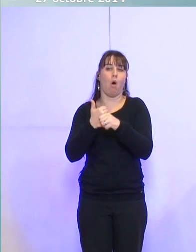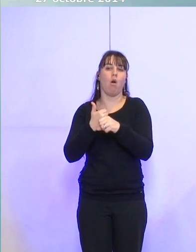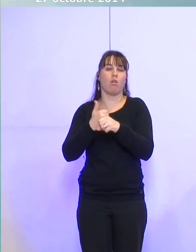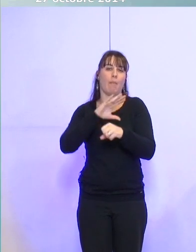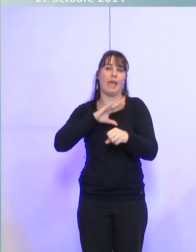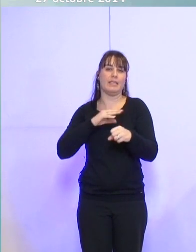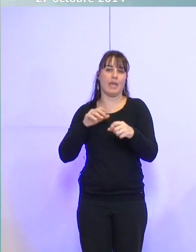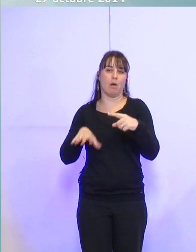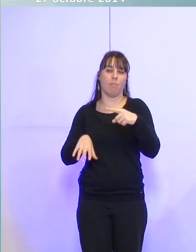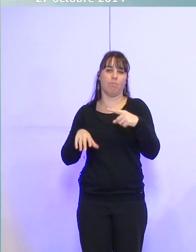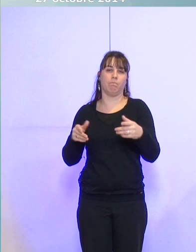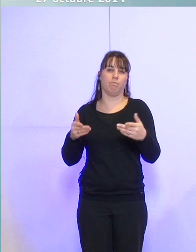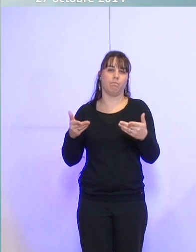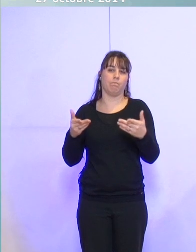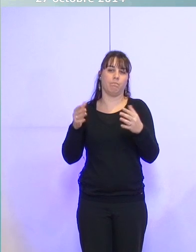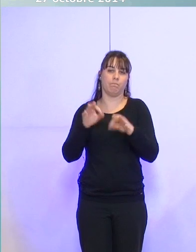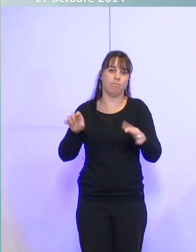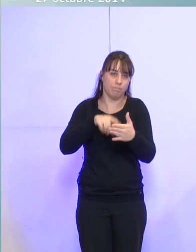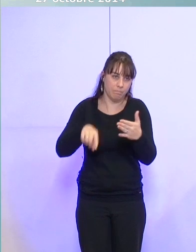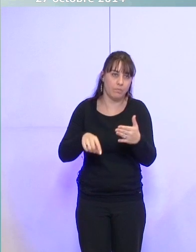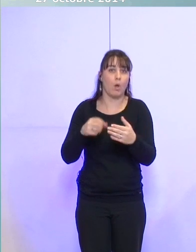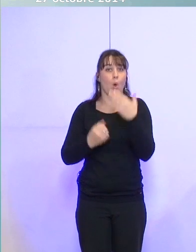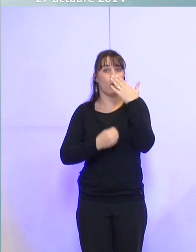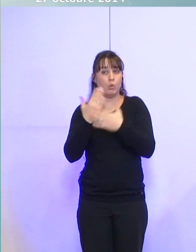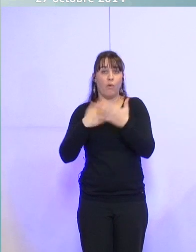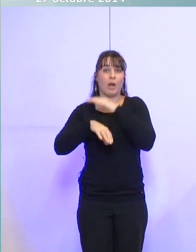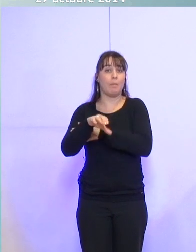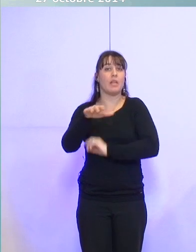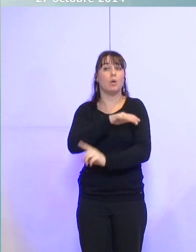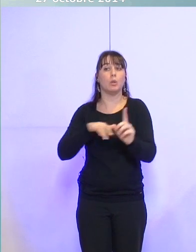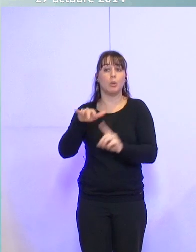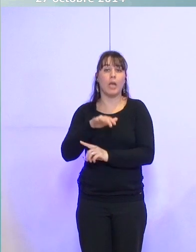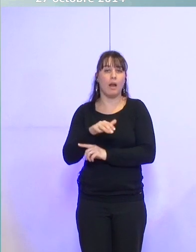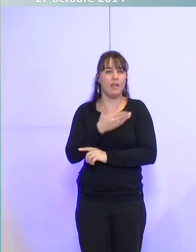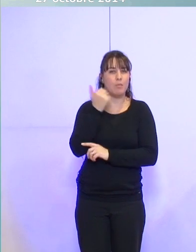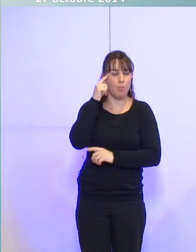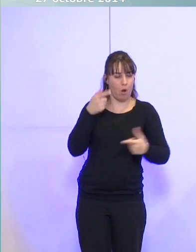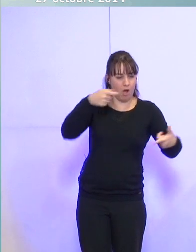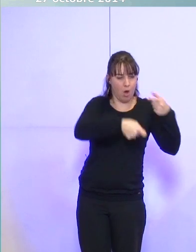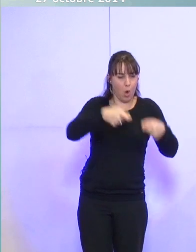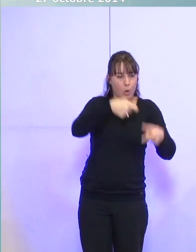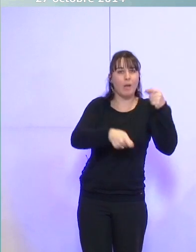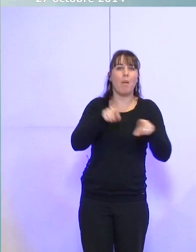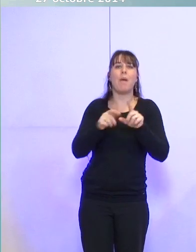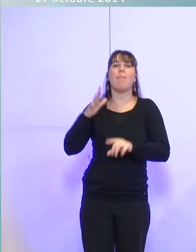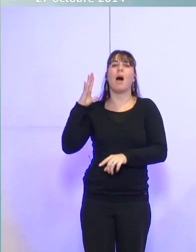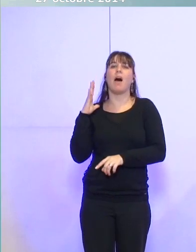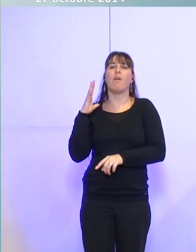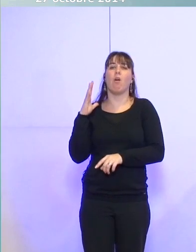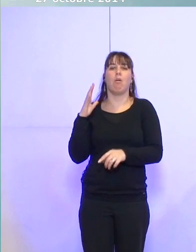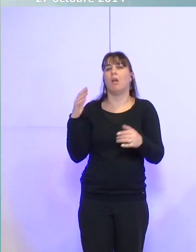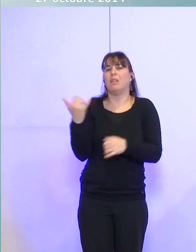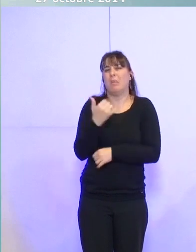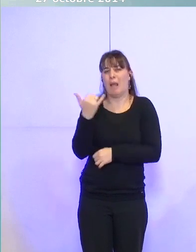transforme plus d'un million d'euros de dettes en nouveau capital social, ce qui est plus malin qu'une recapitalisation telle qu'elle avait été faite